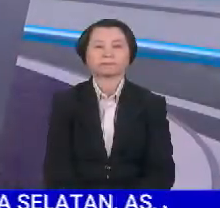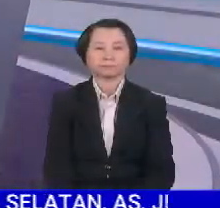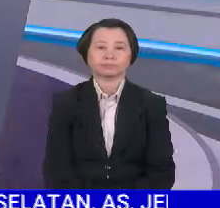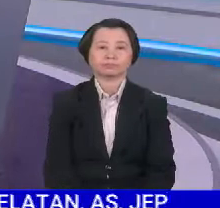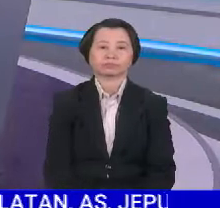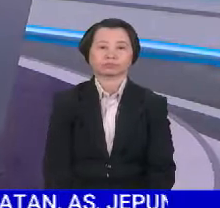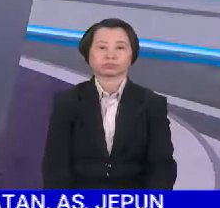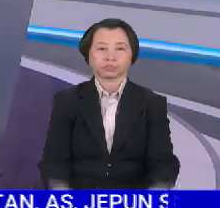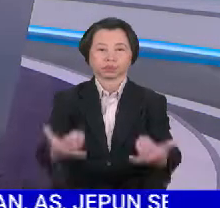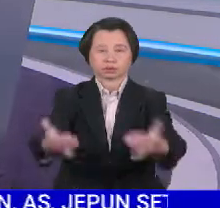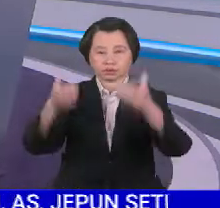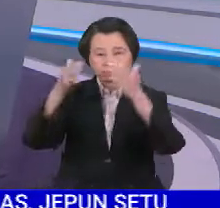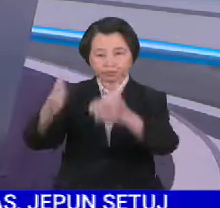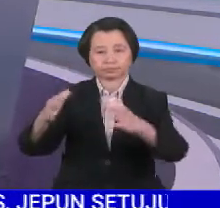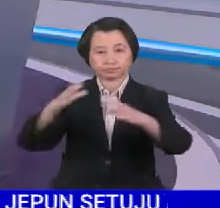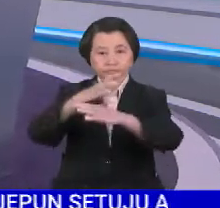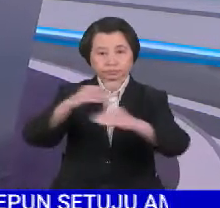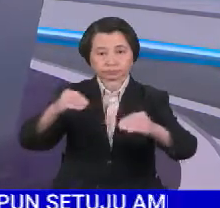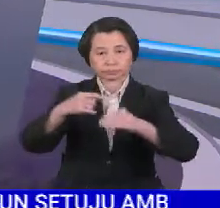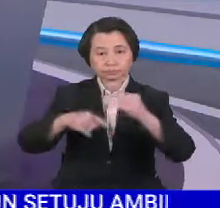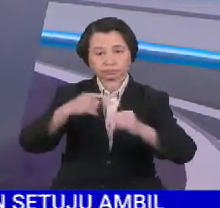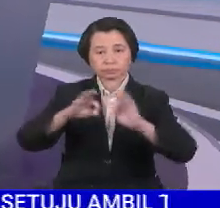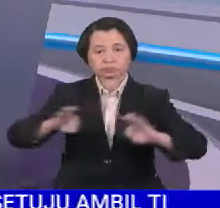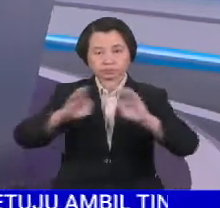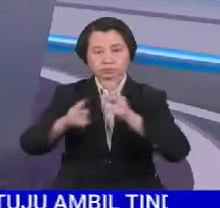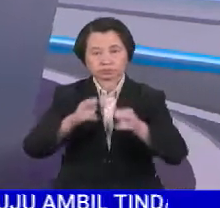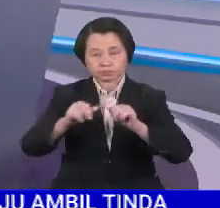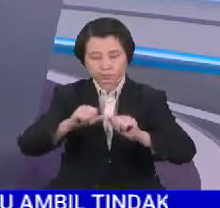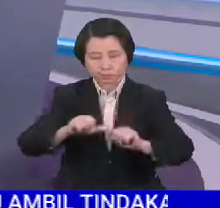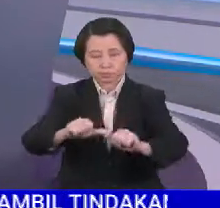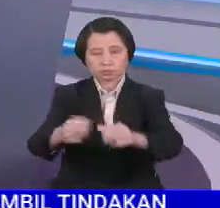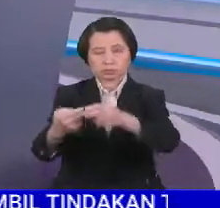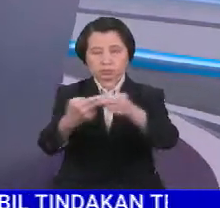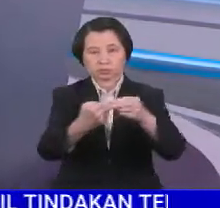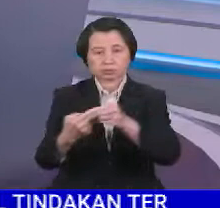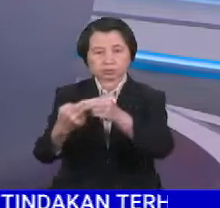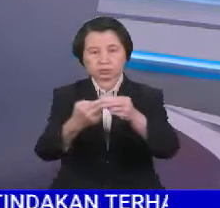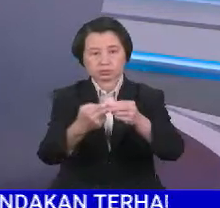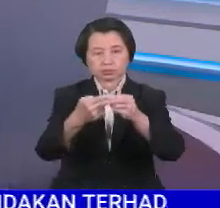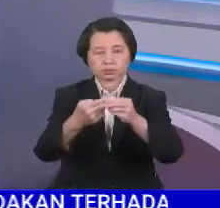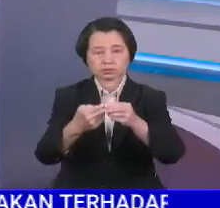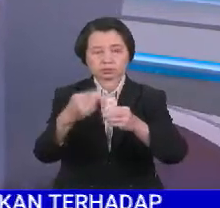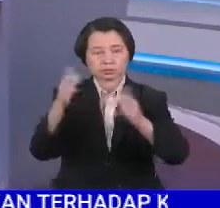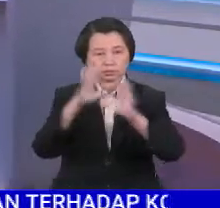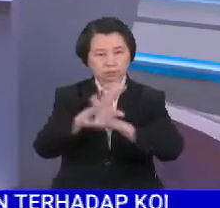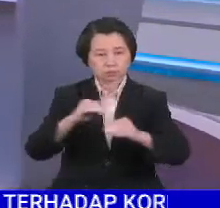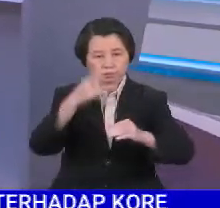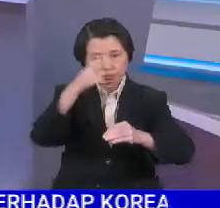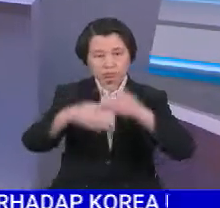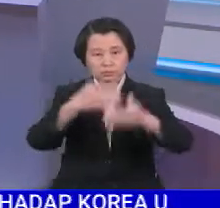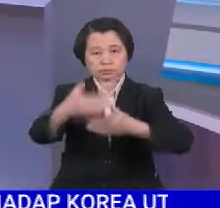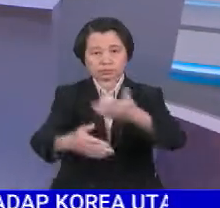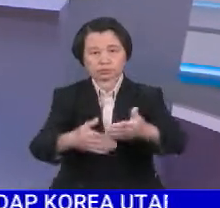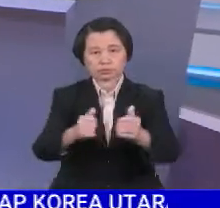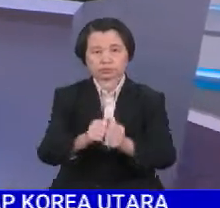seterusnya tumpuan bumi kenyalang berkaitan kepentingan usaha pengetahuan perpaduan jika itu kearah kemajuan prianya